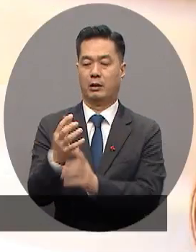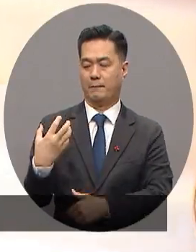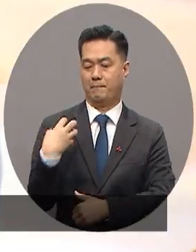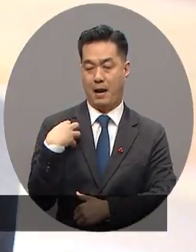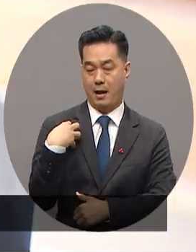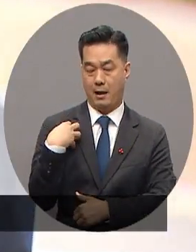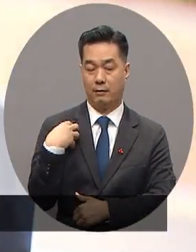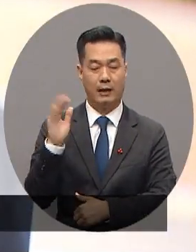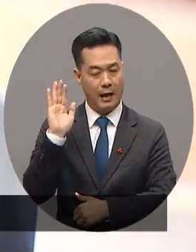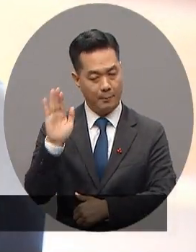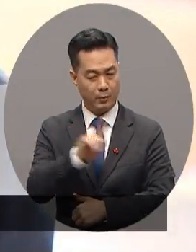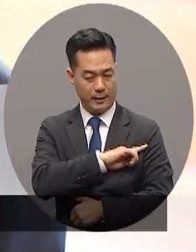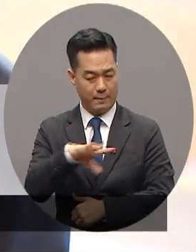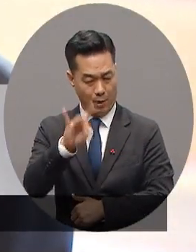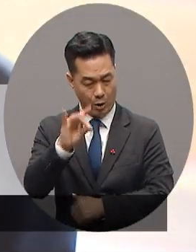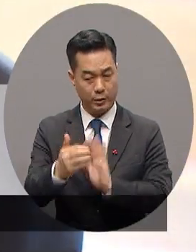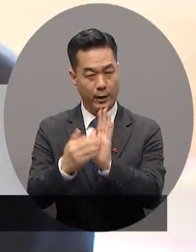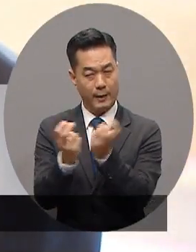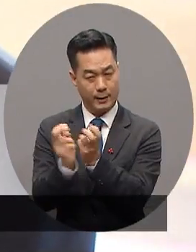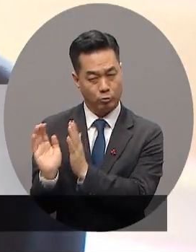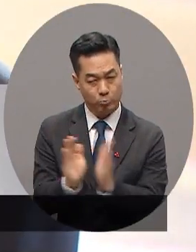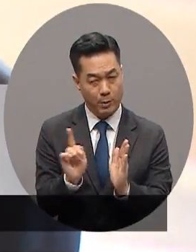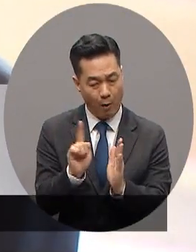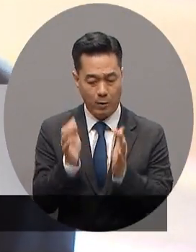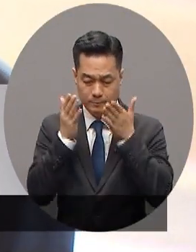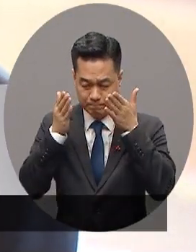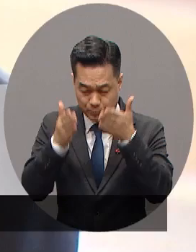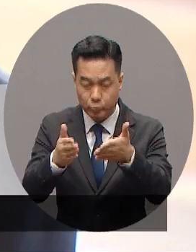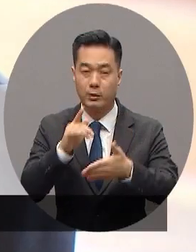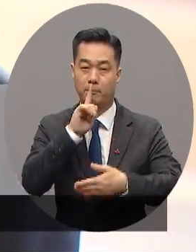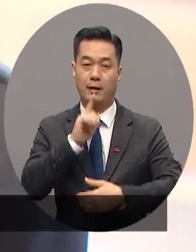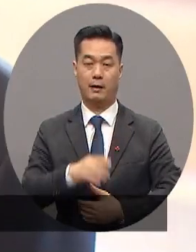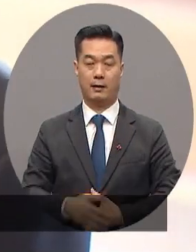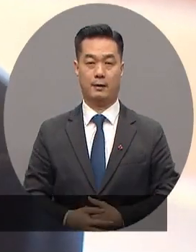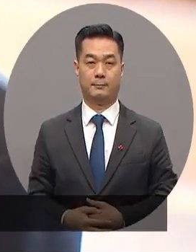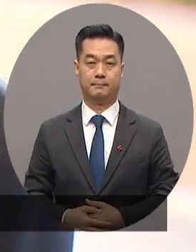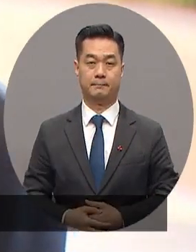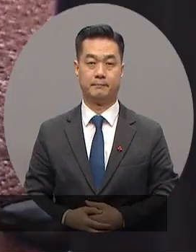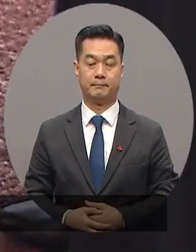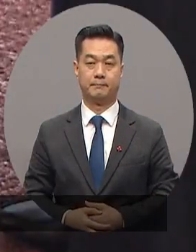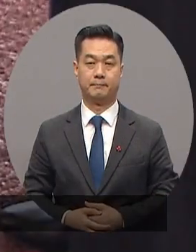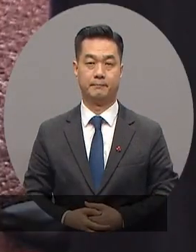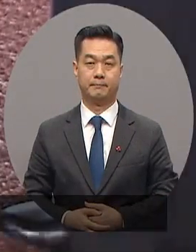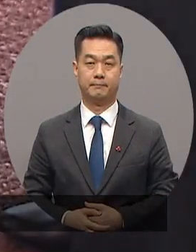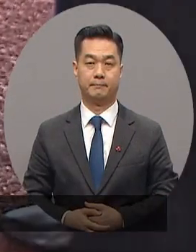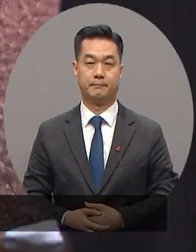가장 우선으로 대책을 마련하는 데 역량을 집중하겠다고 밝혔습니다.